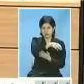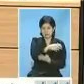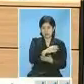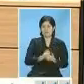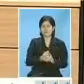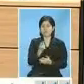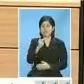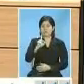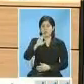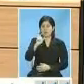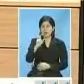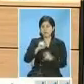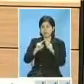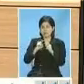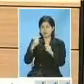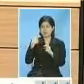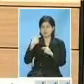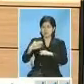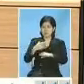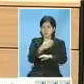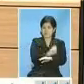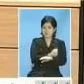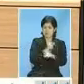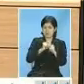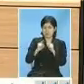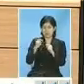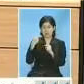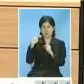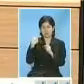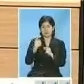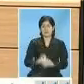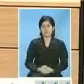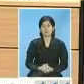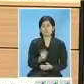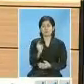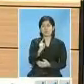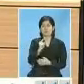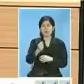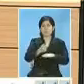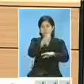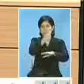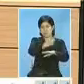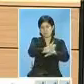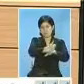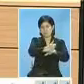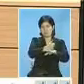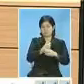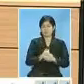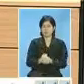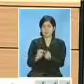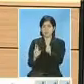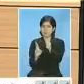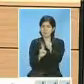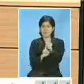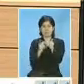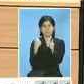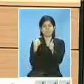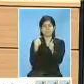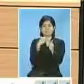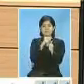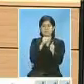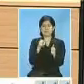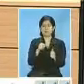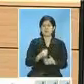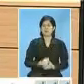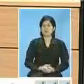ที่จะเกี่ยวกับการเมืองจะถูกเรียกไปตัดสินที่อธิบดีกับรองอธิบดี1คนหมดเลยครับท่านครับดังนั้น